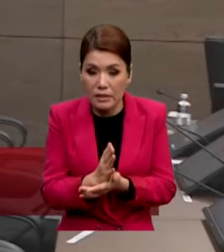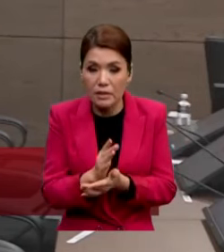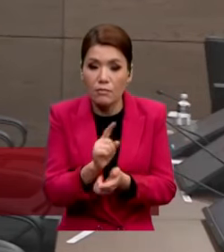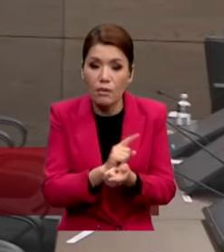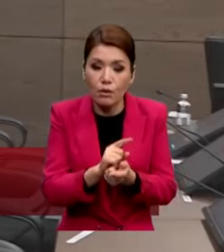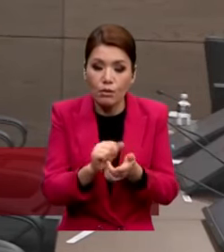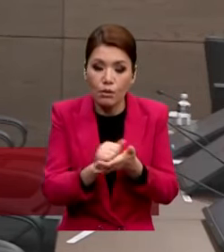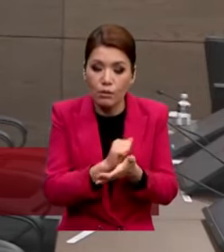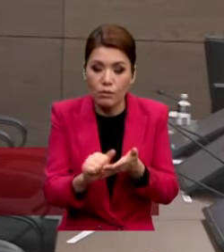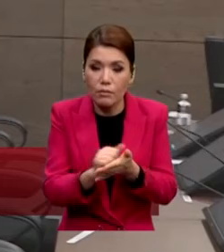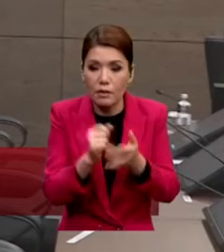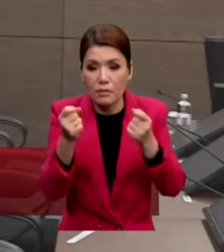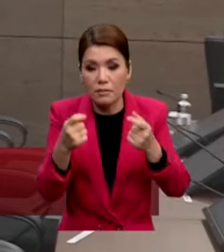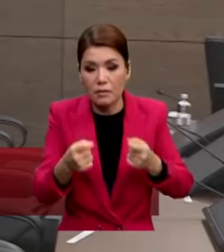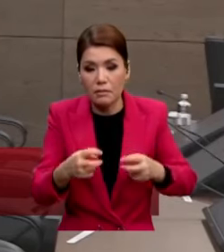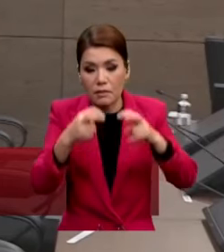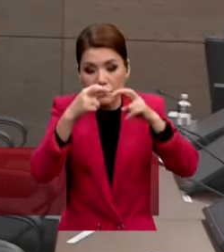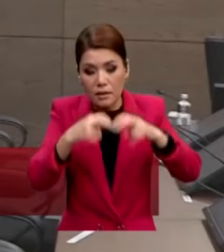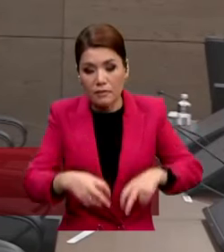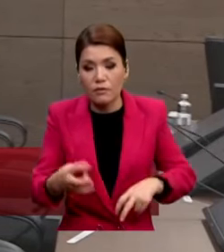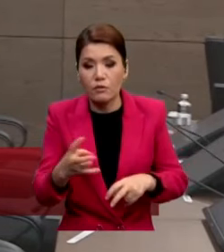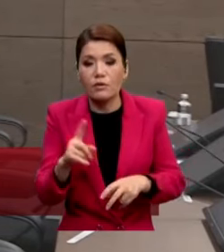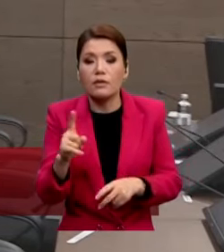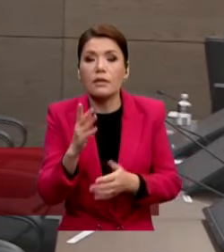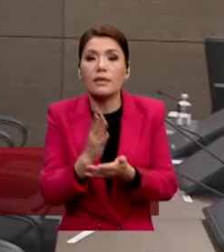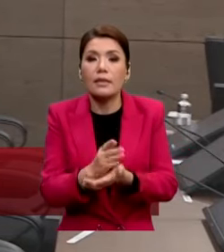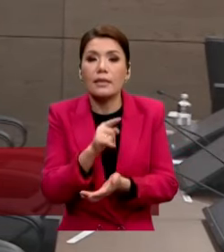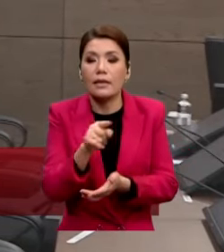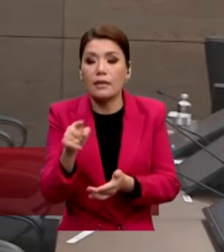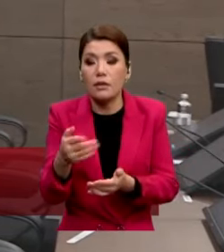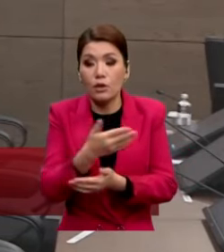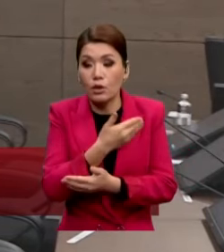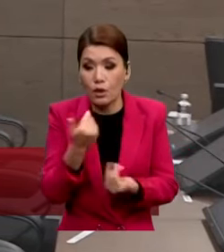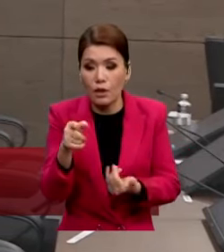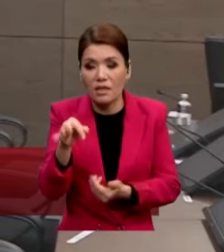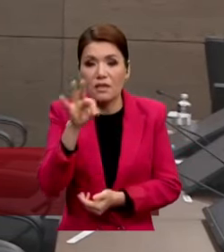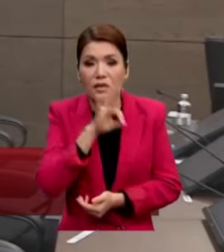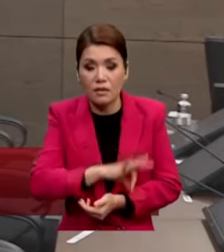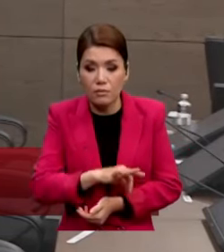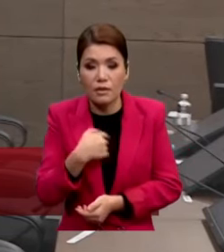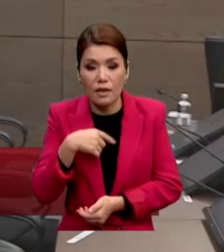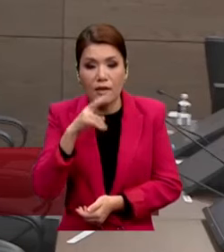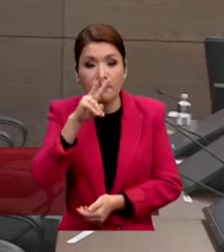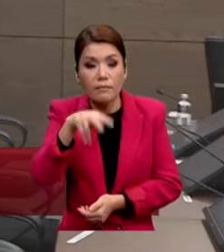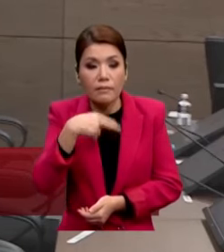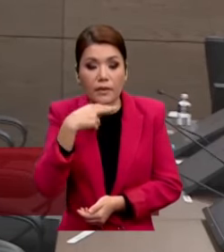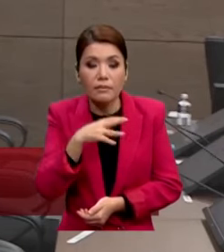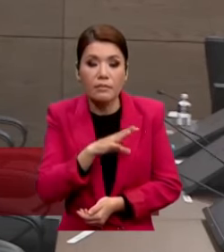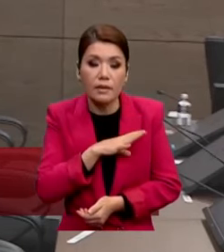проектно-сметная документация с экспертизой. Мы видим, что некоторых этих нету, но они эксплуатируются. И я видел, что сегодня